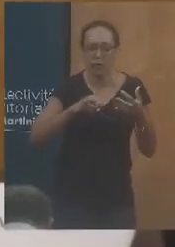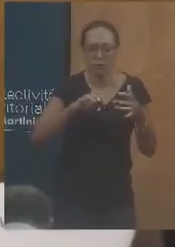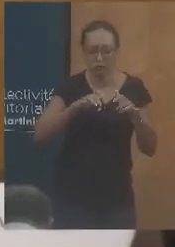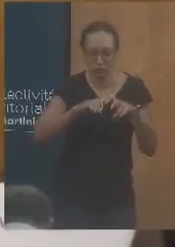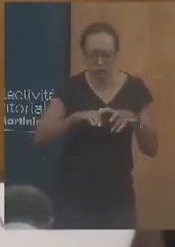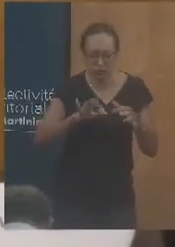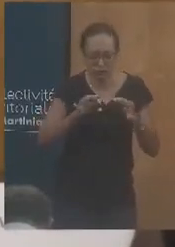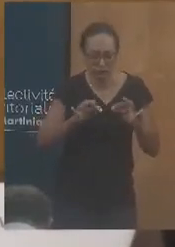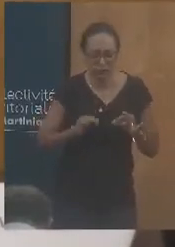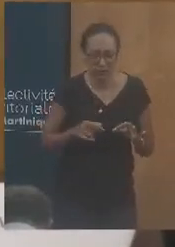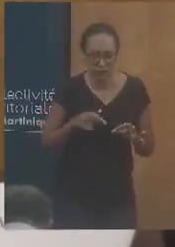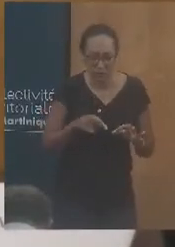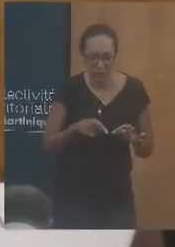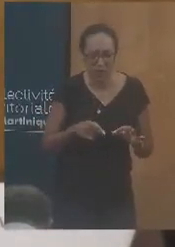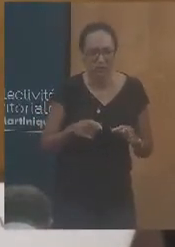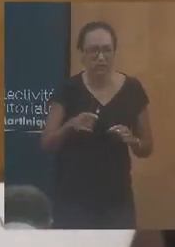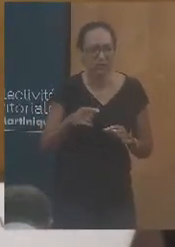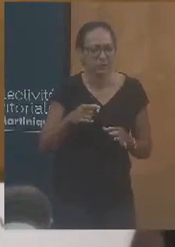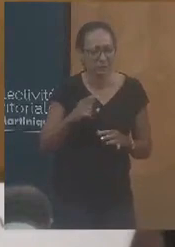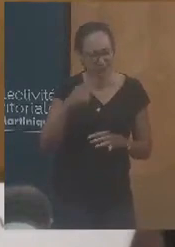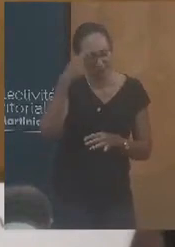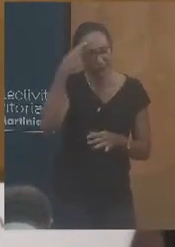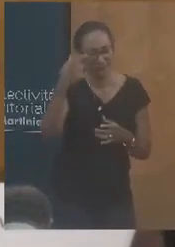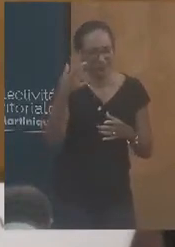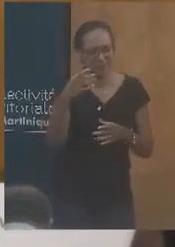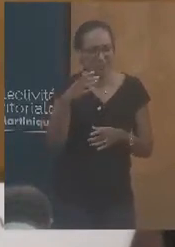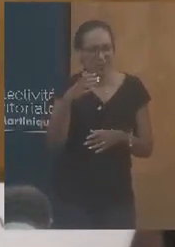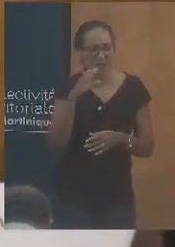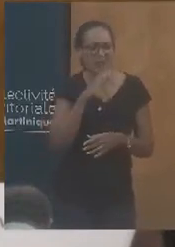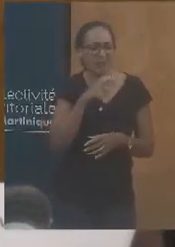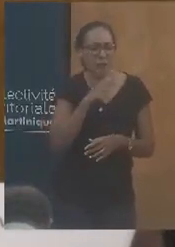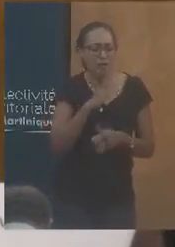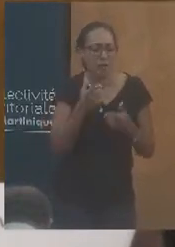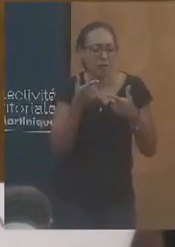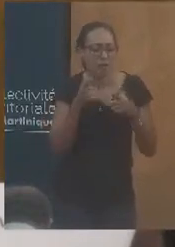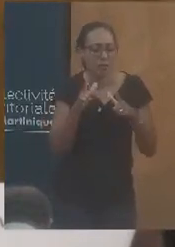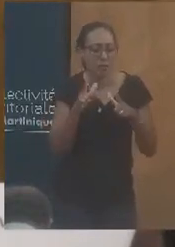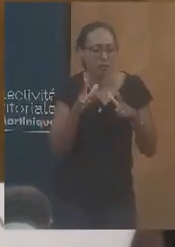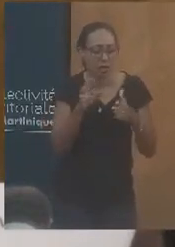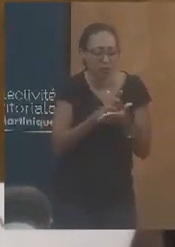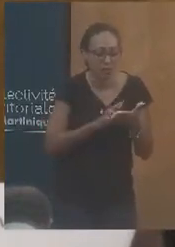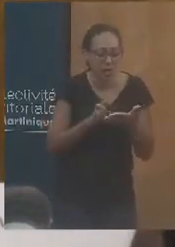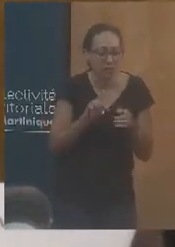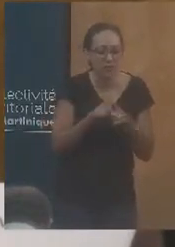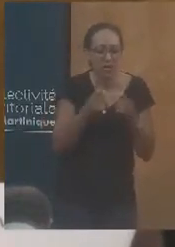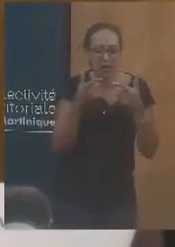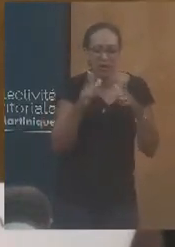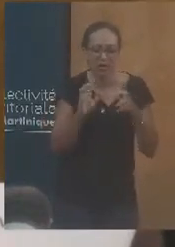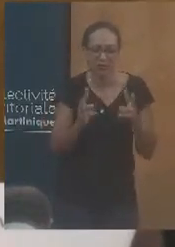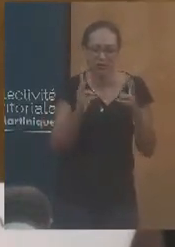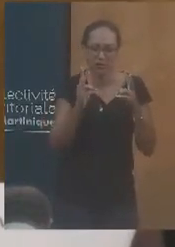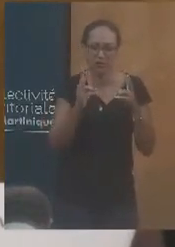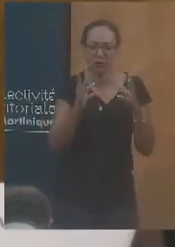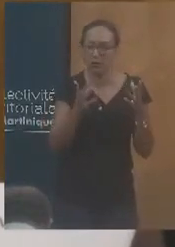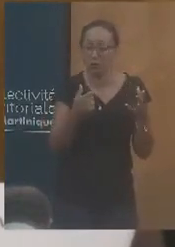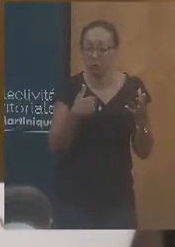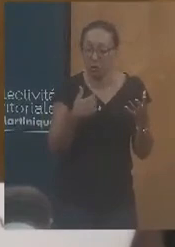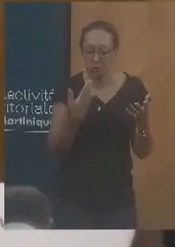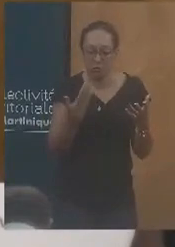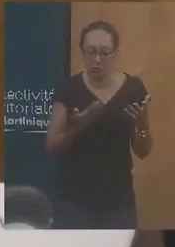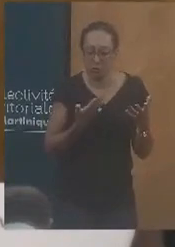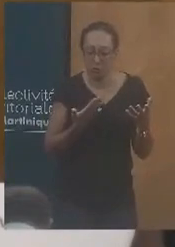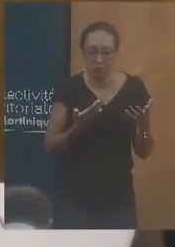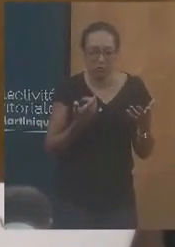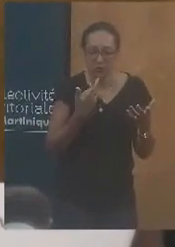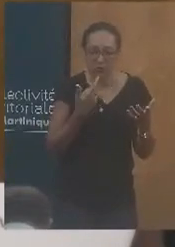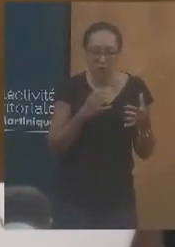m'interpelle. Le créole n'est pas seulement une langue régionale, mais une langue vivante. Je ne vois pas très bien le rapport dialectique